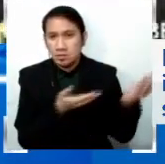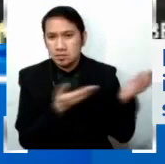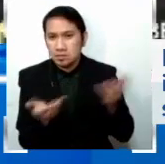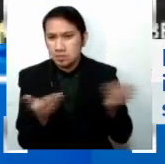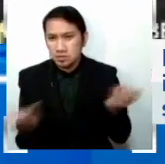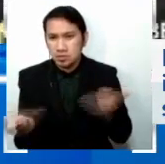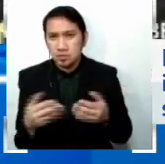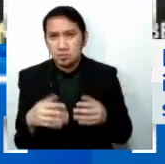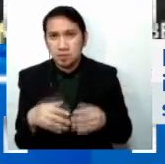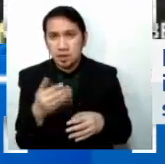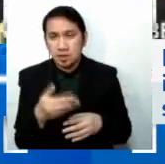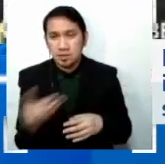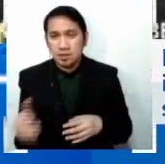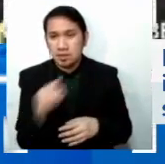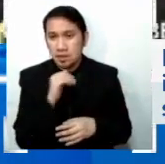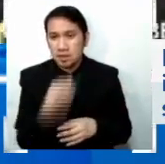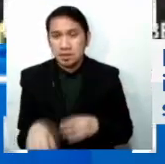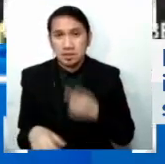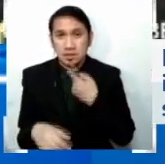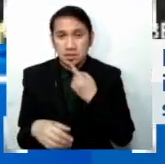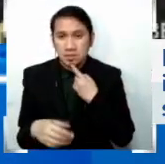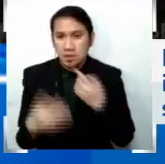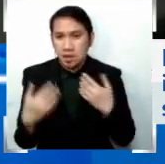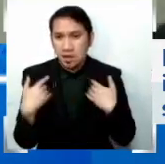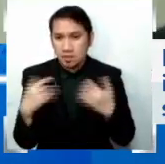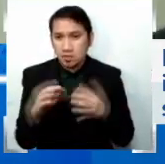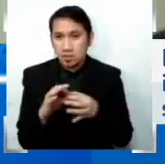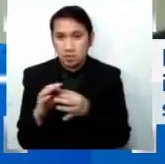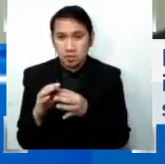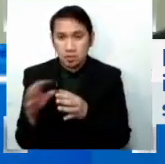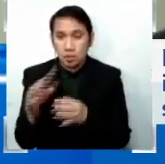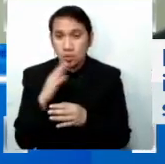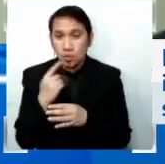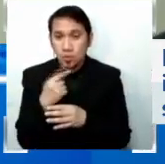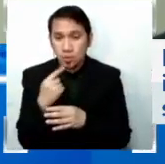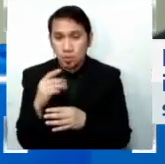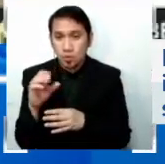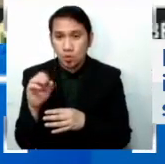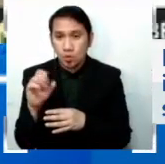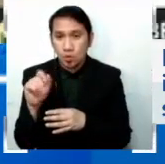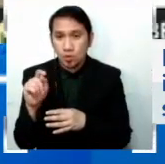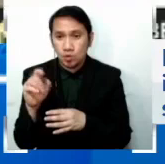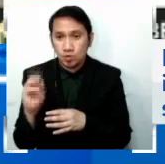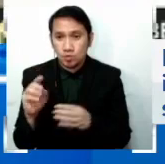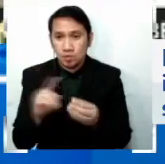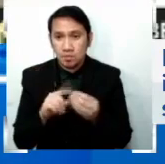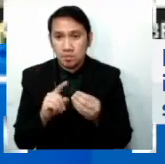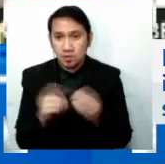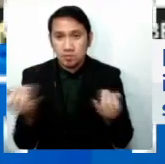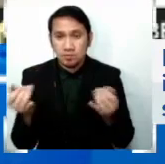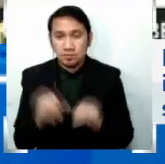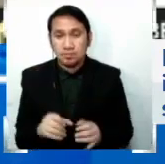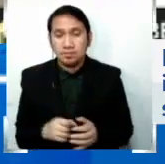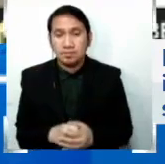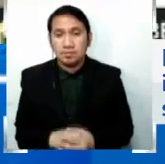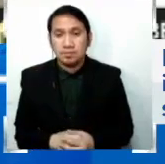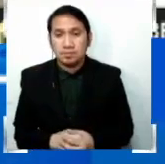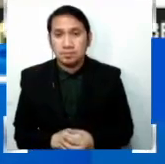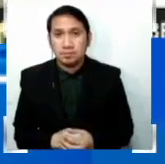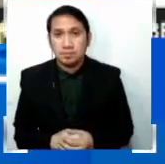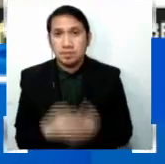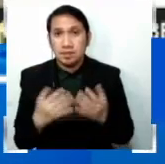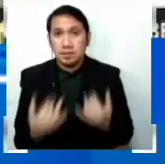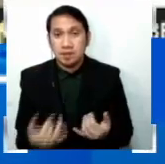supplies at binanggit ang umanay koneksyon ni dating Customs Chief Captain Nicanor Rafael Don sa issue. We co-locate the warehouse of